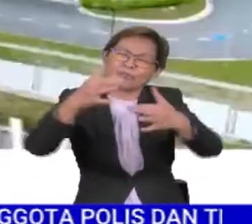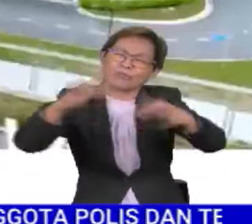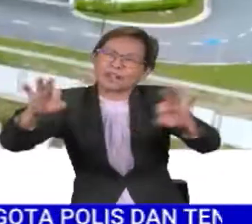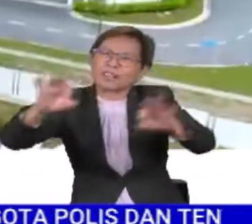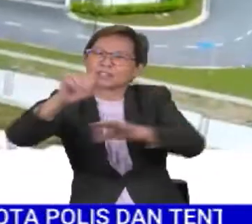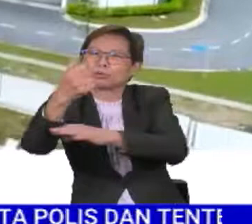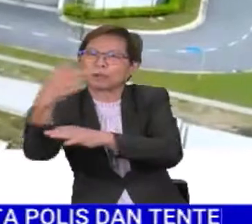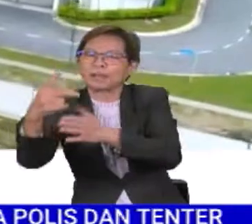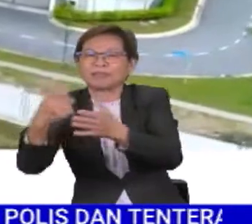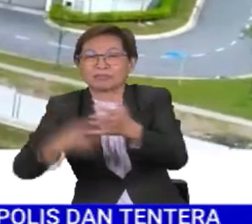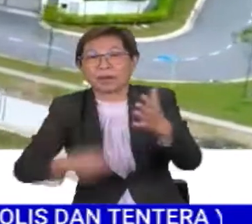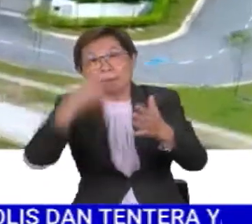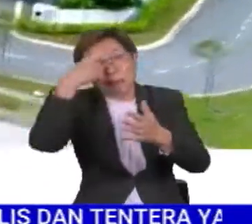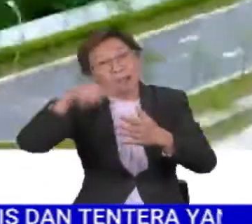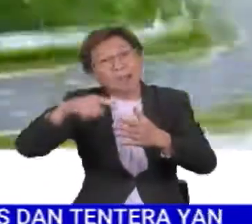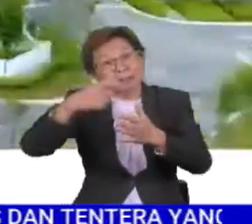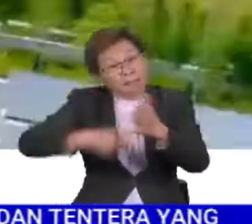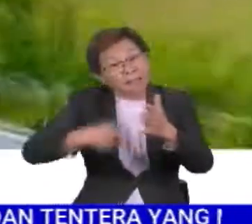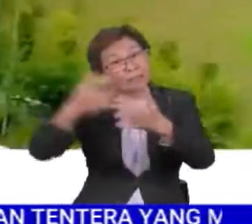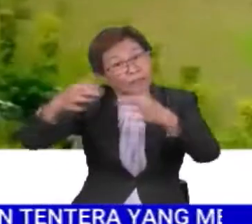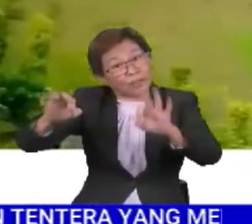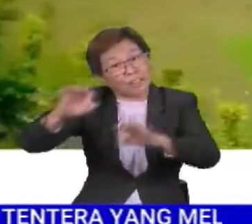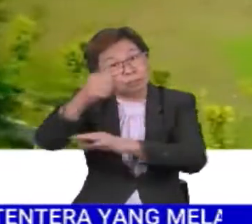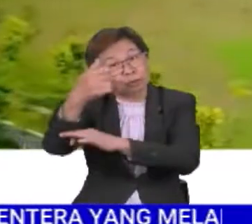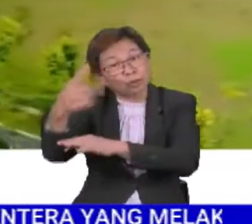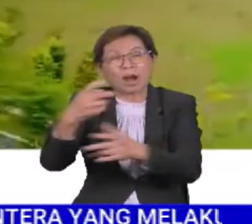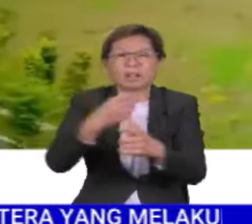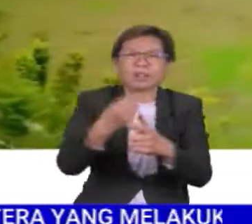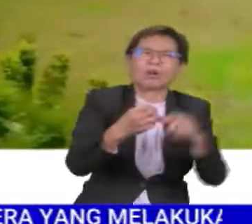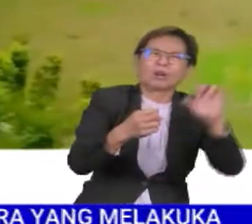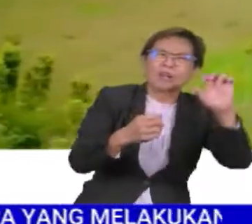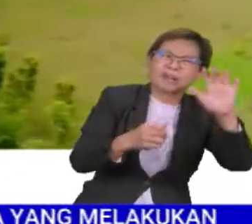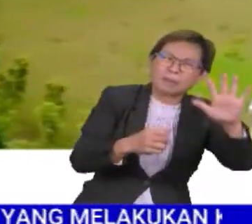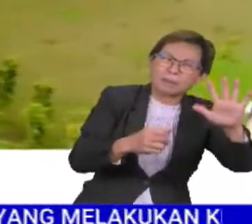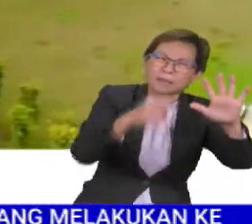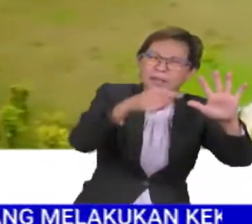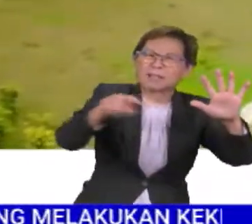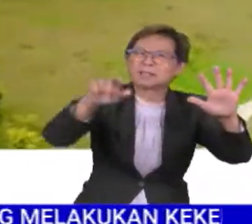dan bagi rumah yang nilainya 500.000